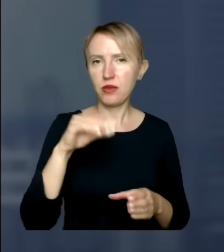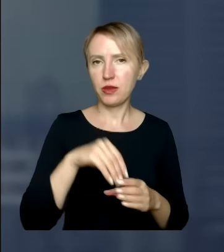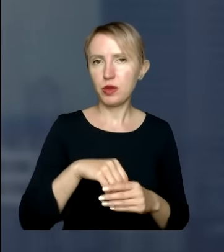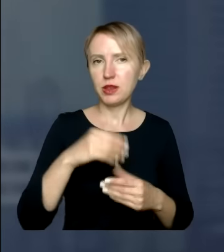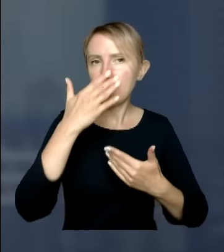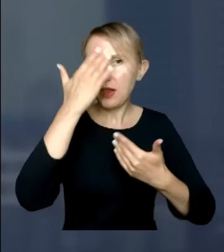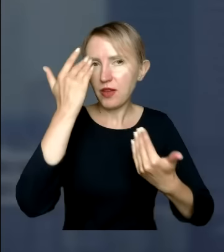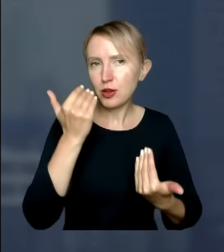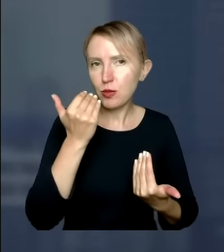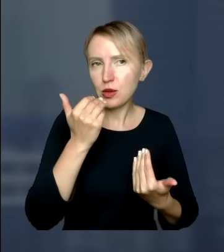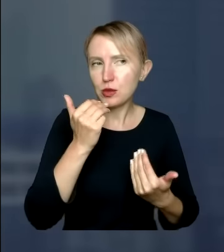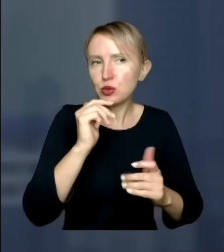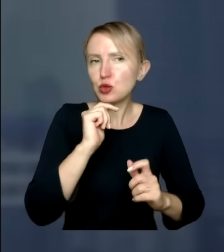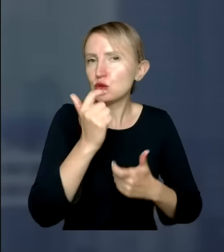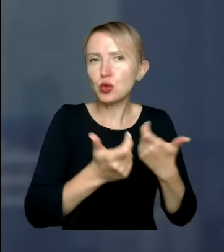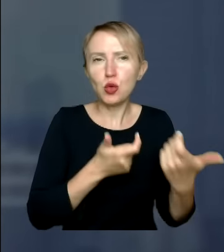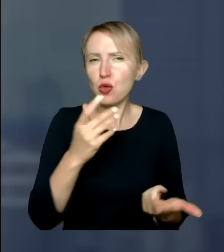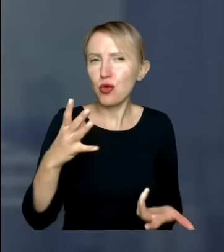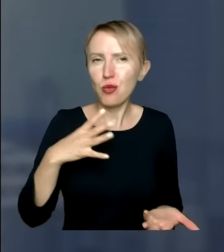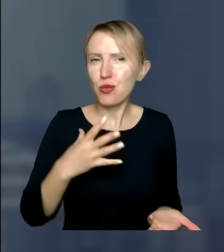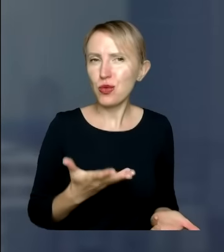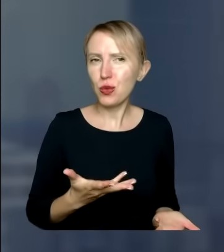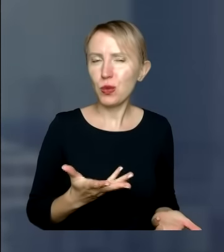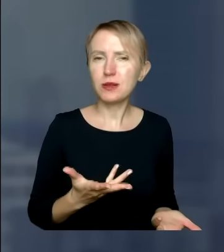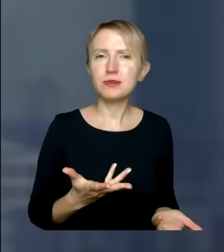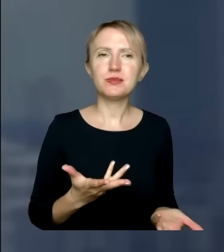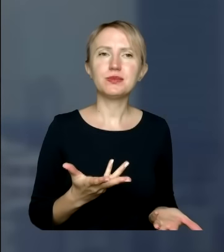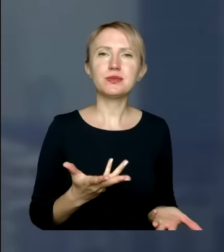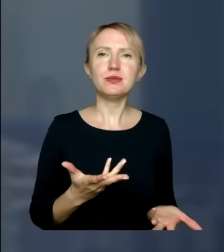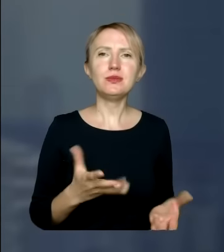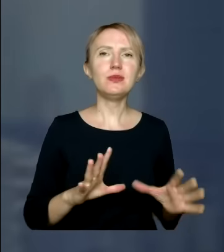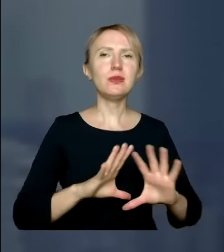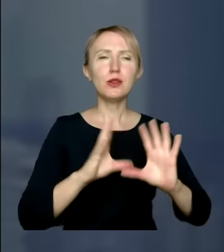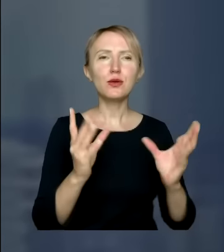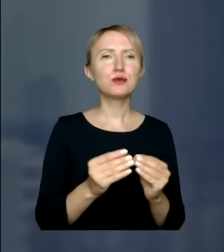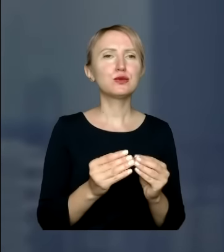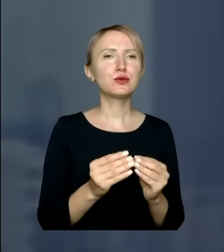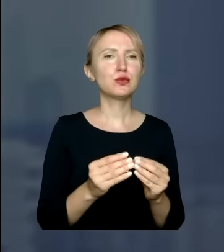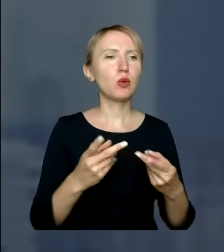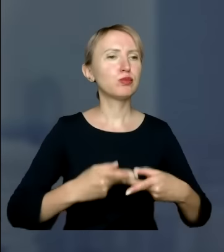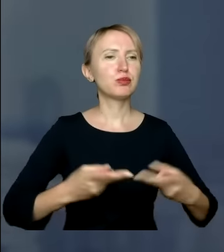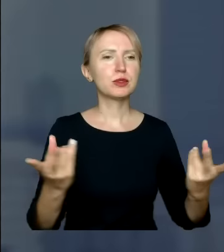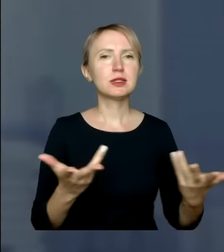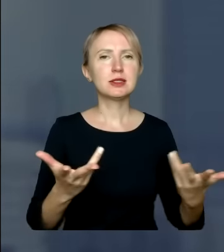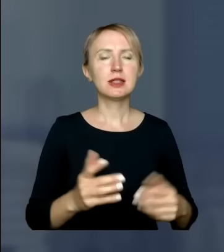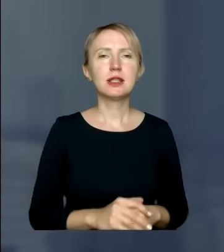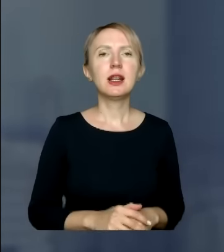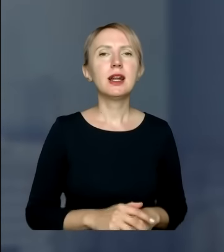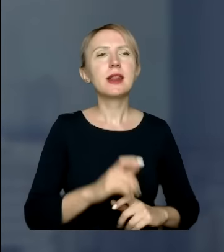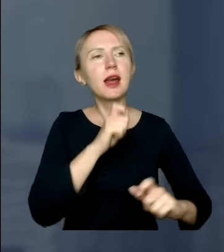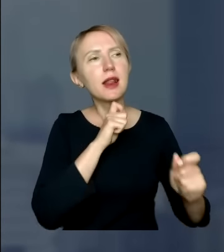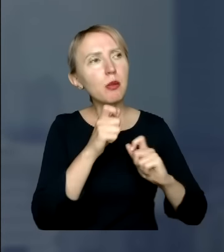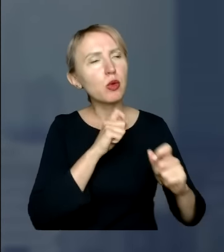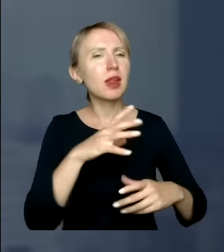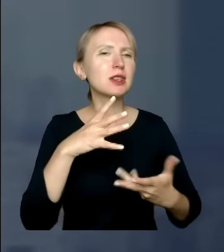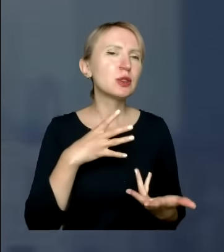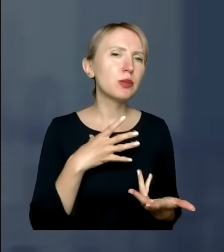wiadomo co ona tam robiła gdzie to publikowała Podobno te reportaże gdzieś tam były ale